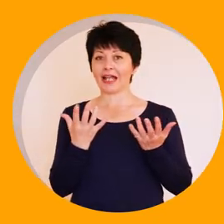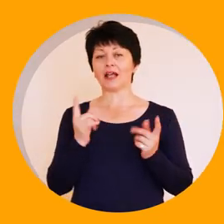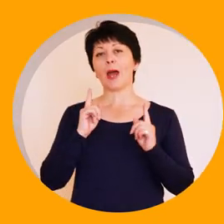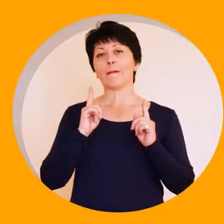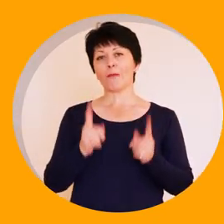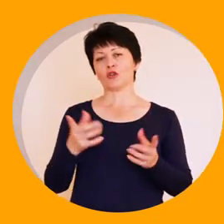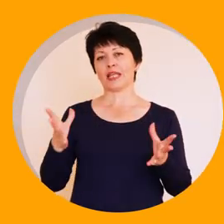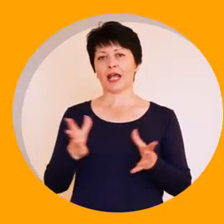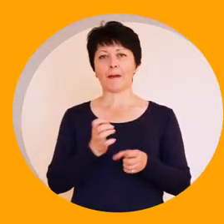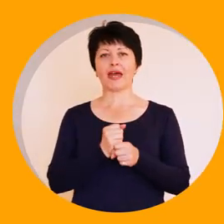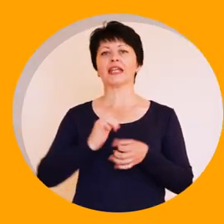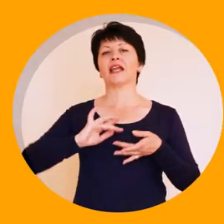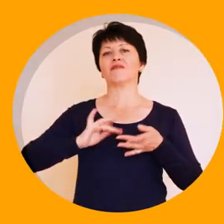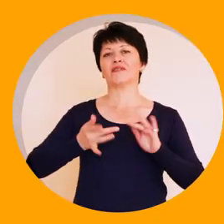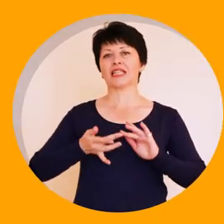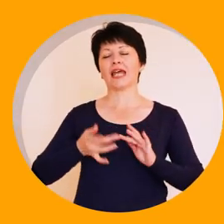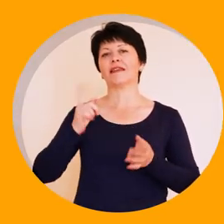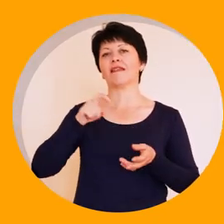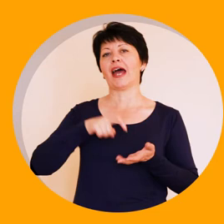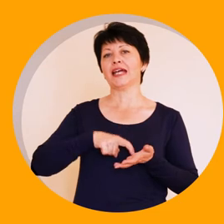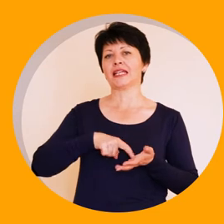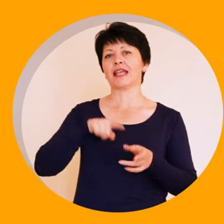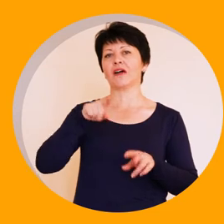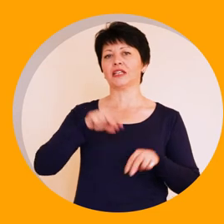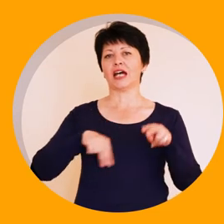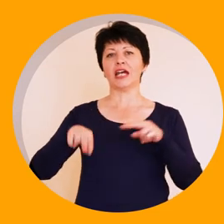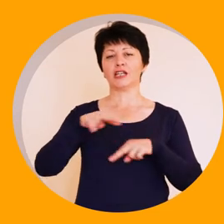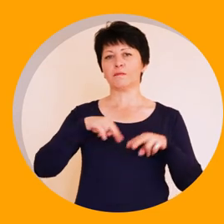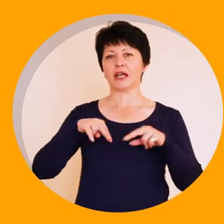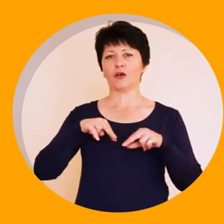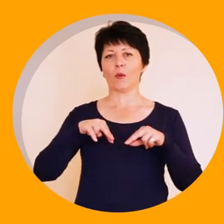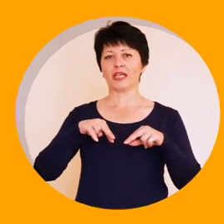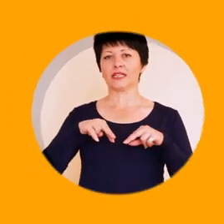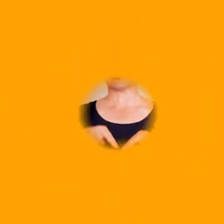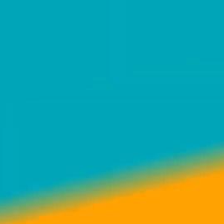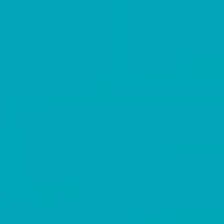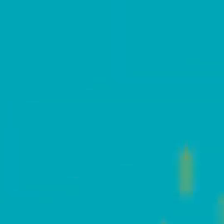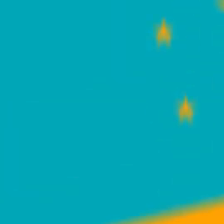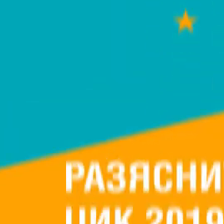адресите на секциите с машинно гласуване може да намерите на сайта на Централната избирателна комисия –